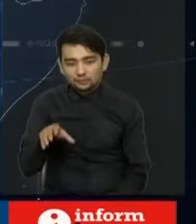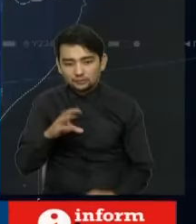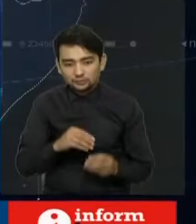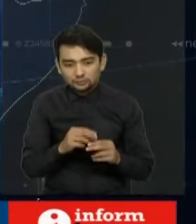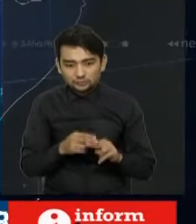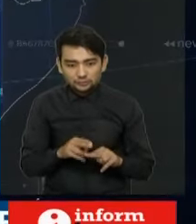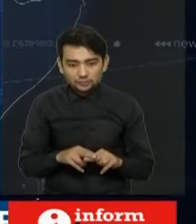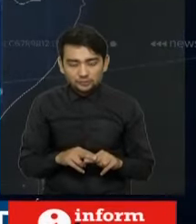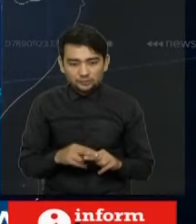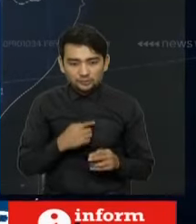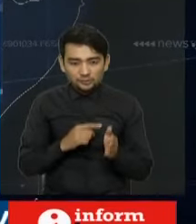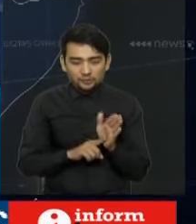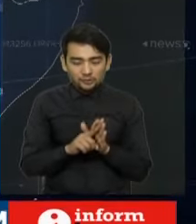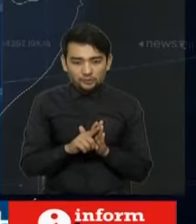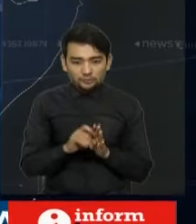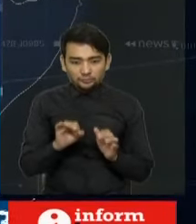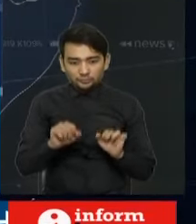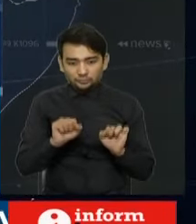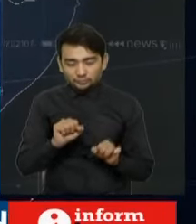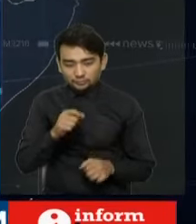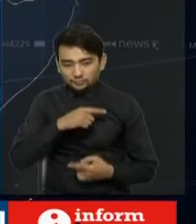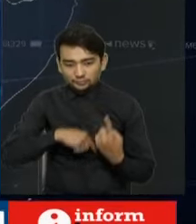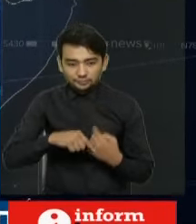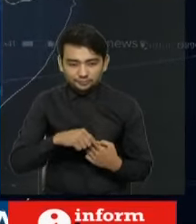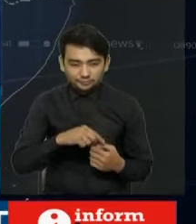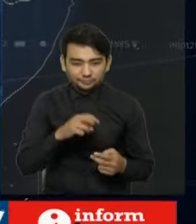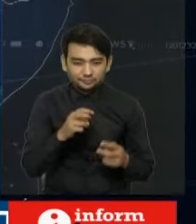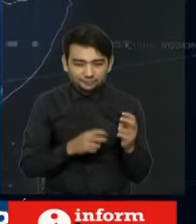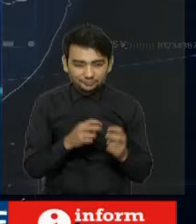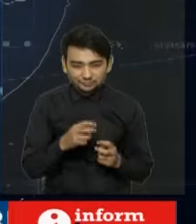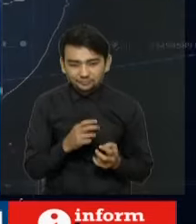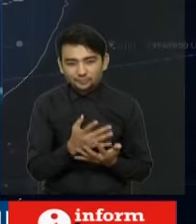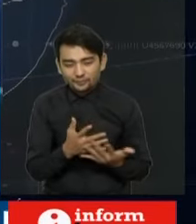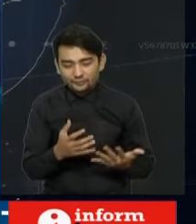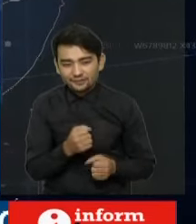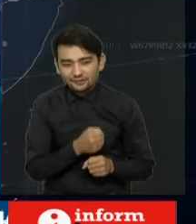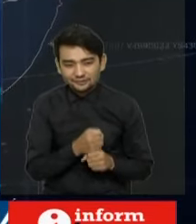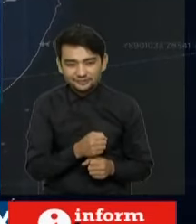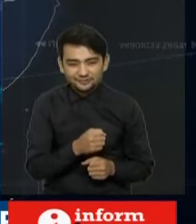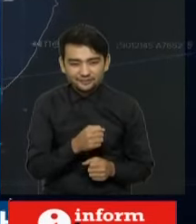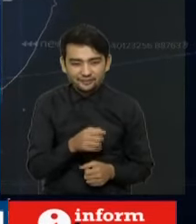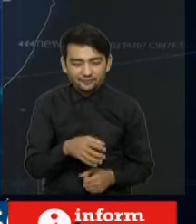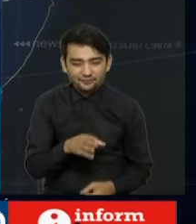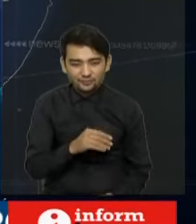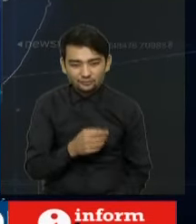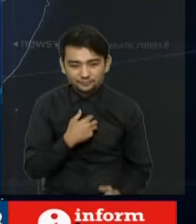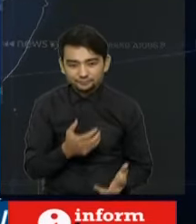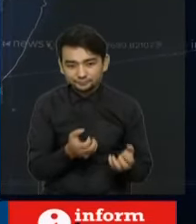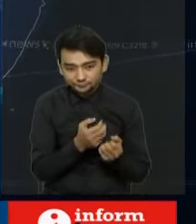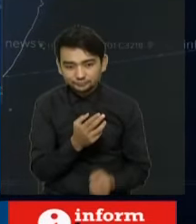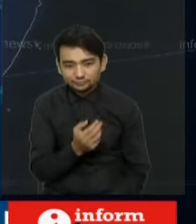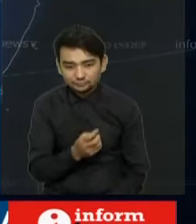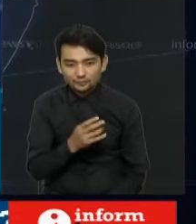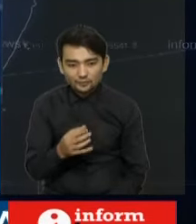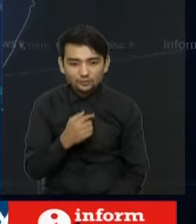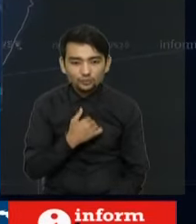какие-то меры защиты наших производителей, но при этом в отношении наших производителей,